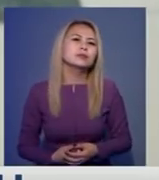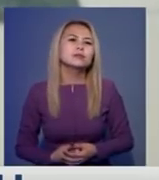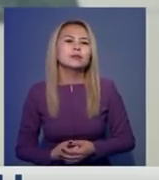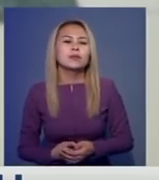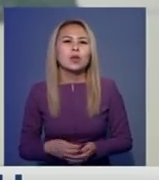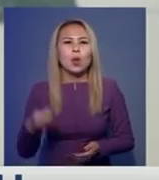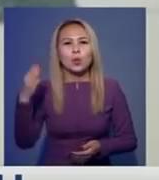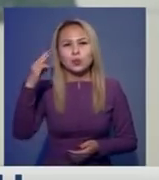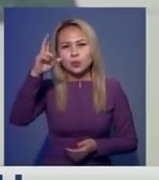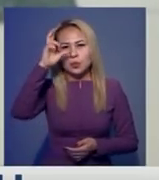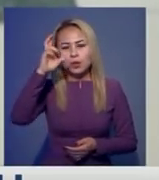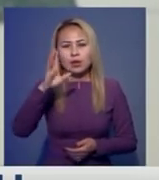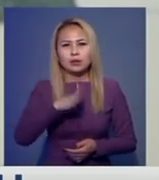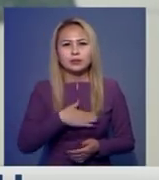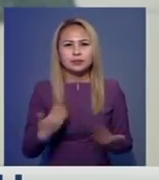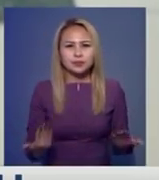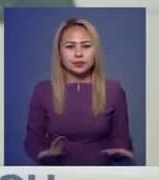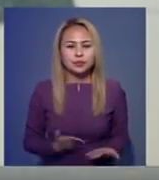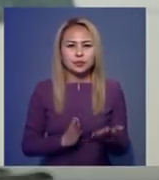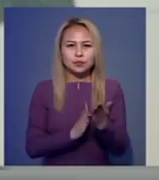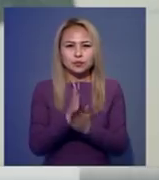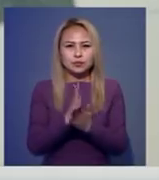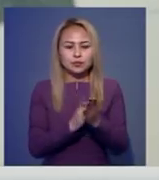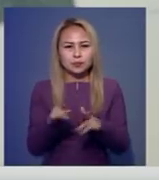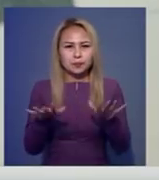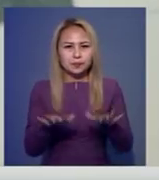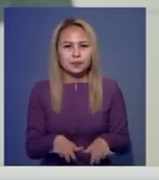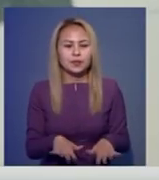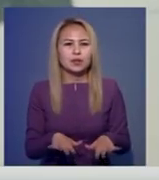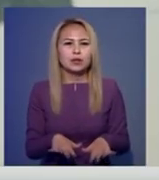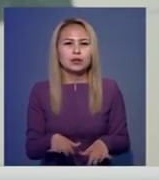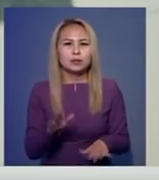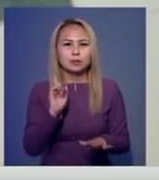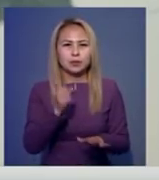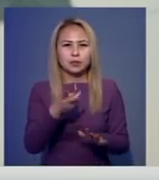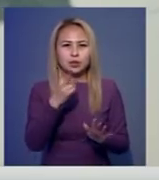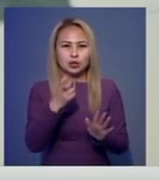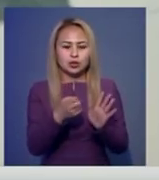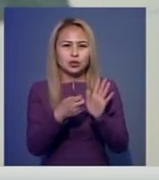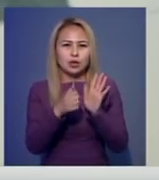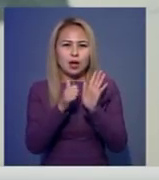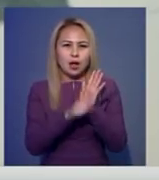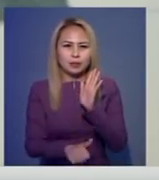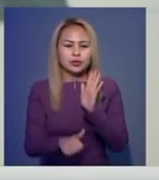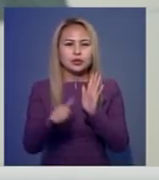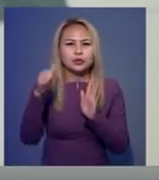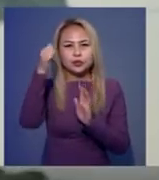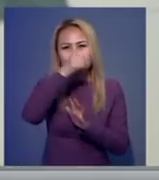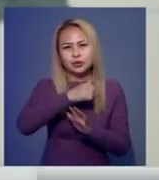біздің бабаларымыздың мекендеген, көп жылғы мекендеген жері болып есептеледі. 1267 жылдан